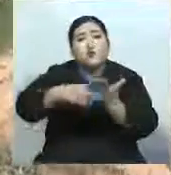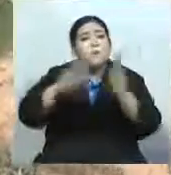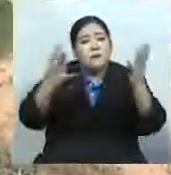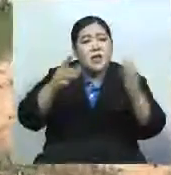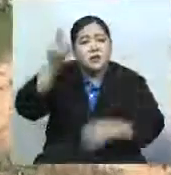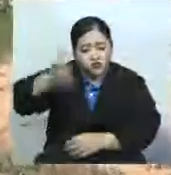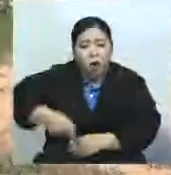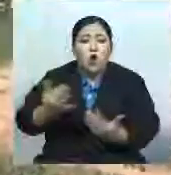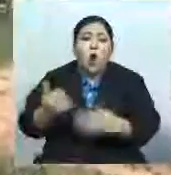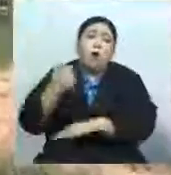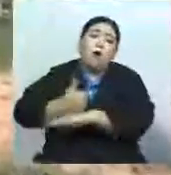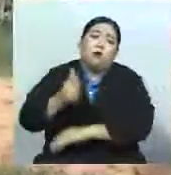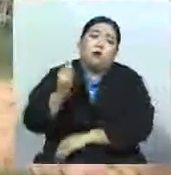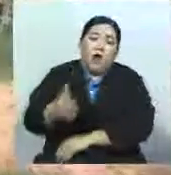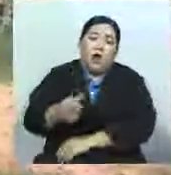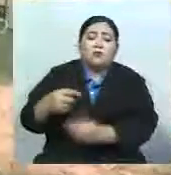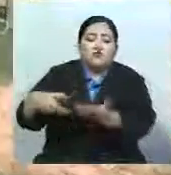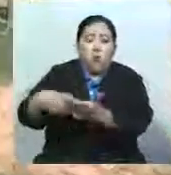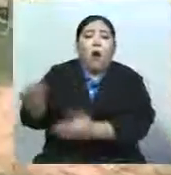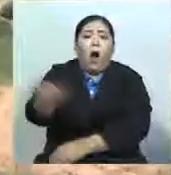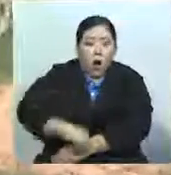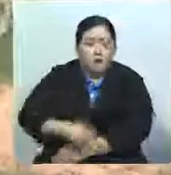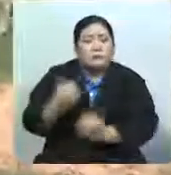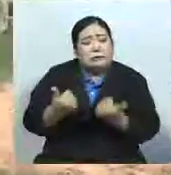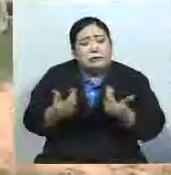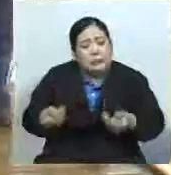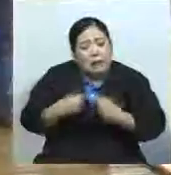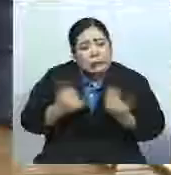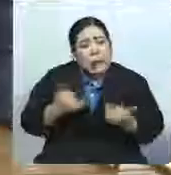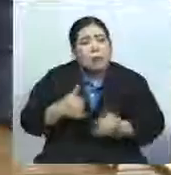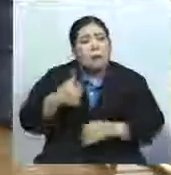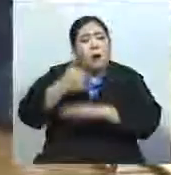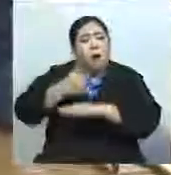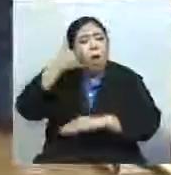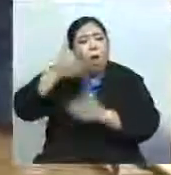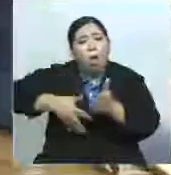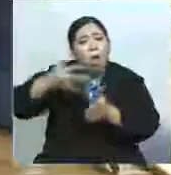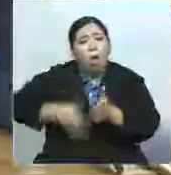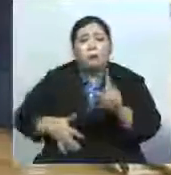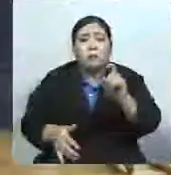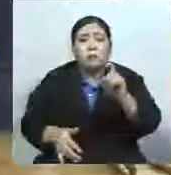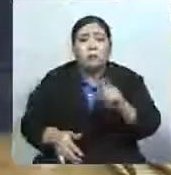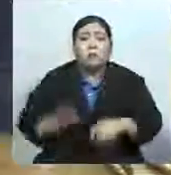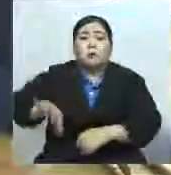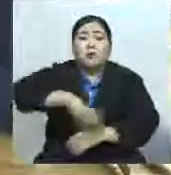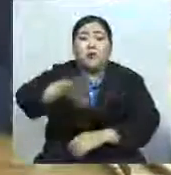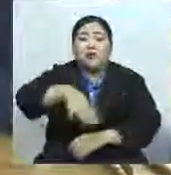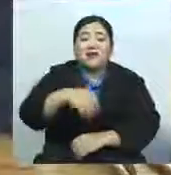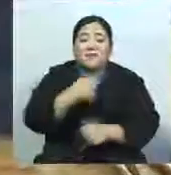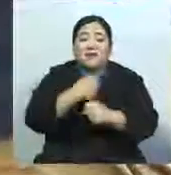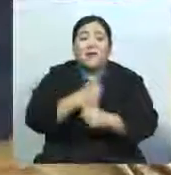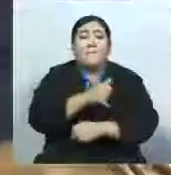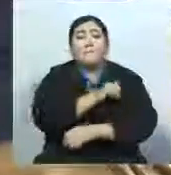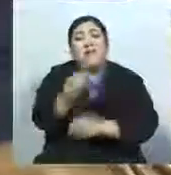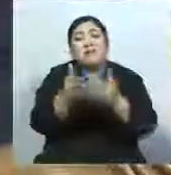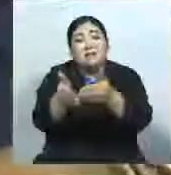เป็นคนดำเนินการให้แต่จนถึงขณะนี้ก็ยังไม่สามารถติดต่อได้ครับโดยแรงงานทั้งหมดไปโดยไม่ได้ผ่านกรมการ